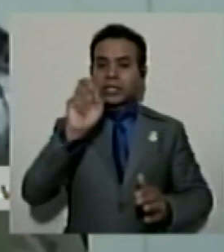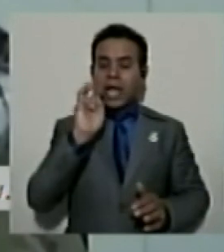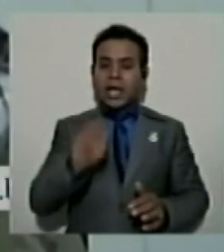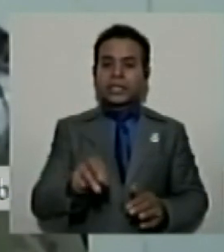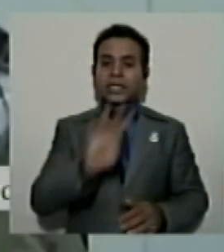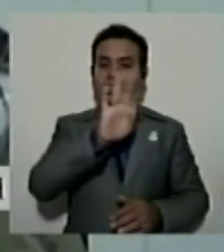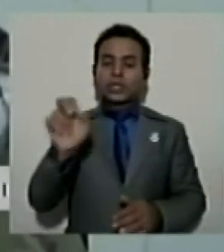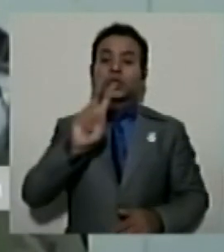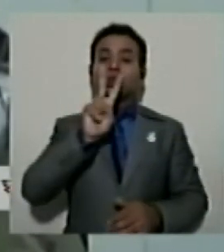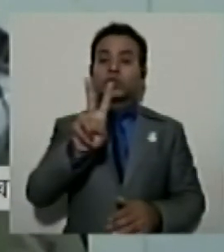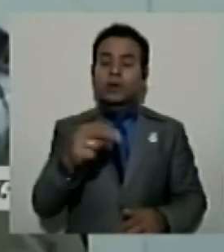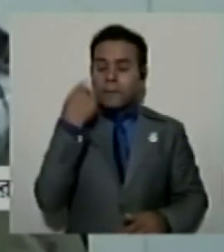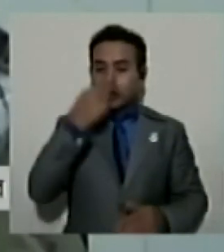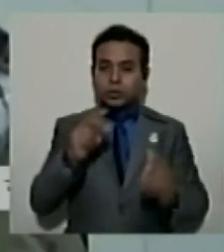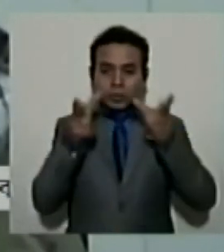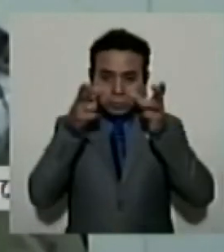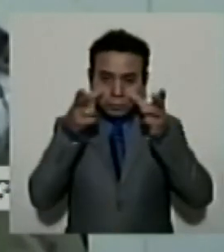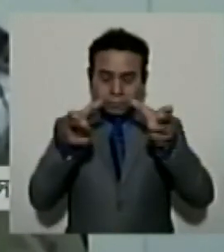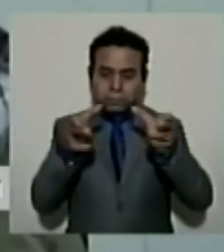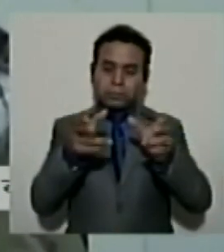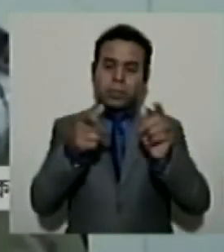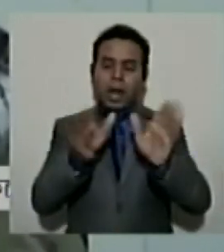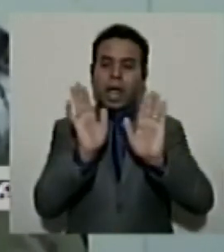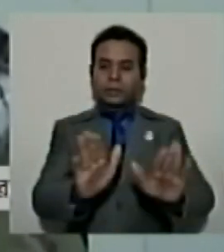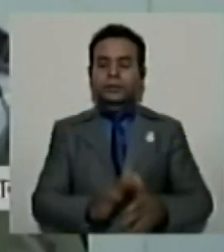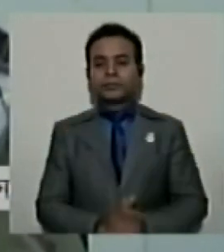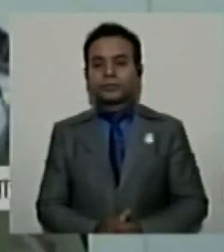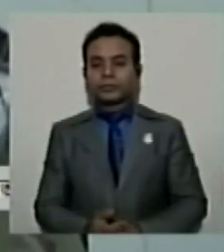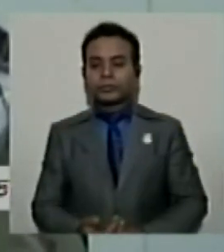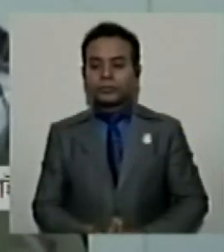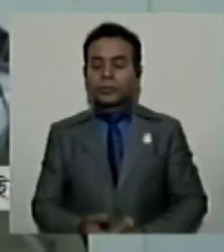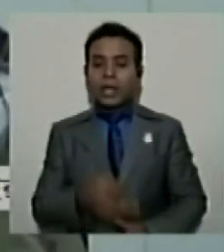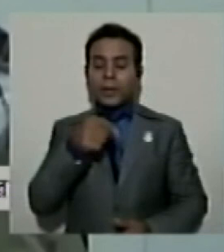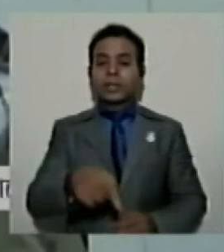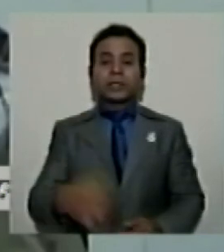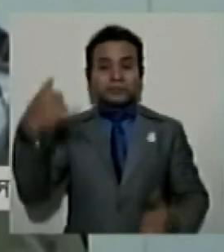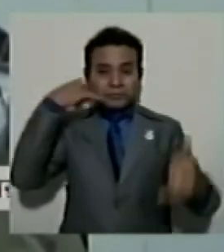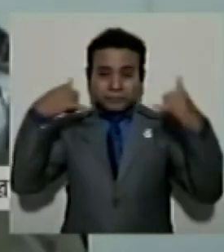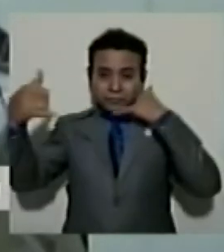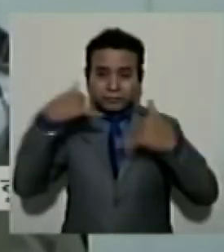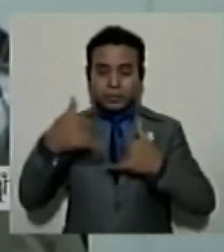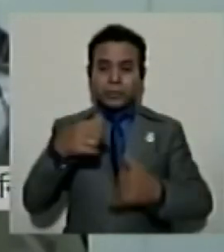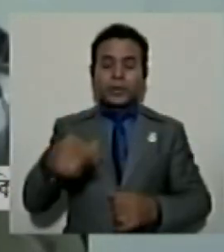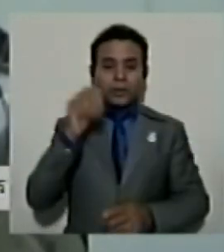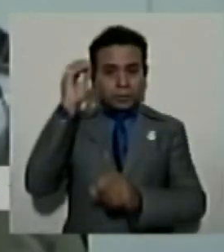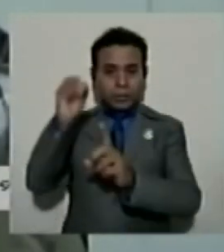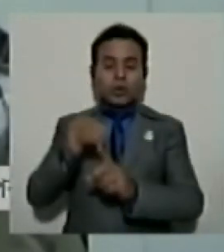আমাদের হটলাইনে স্বাস্থ্য পরামর্শ দেওয়া হয়েছে গত 24 ঘন্টায়। স্বাস্থ্য বাতায়ন